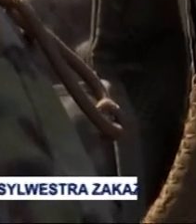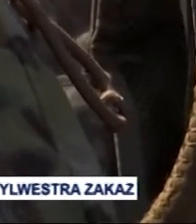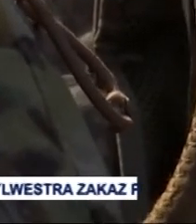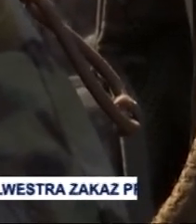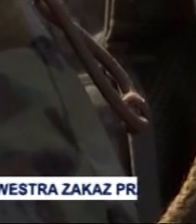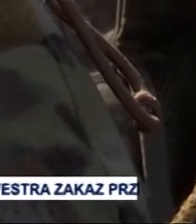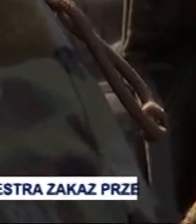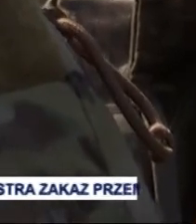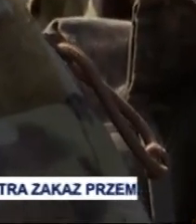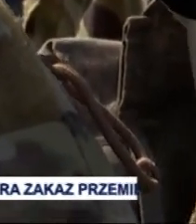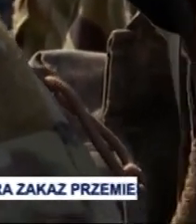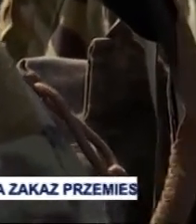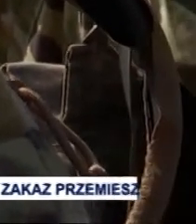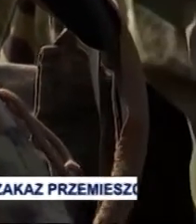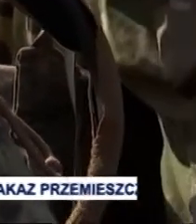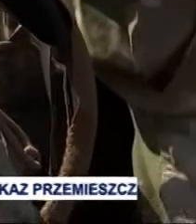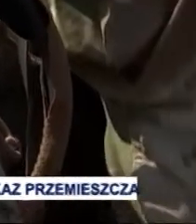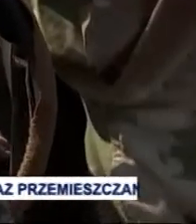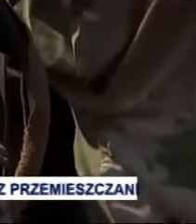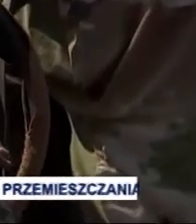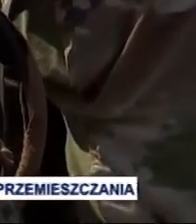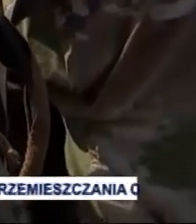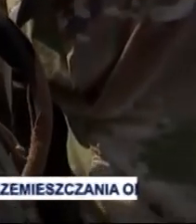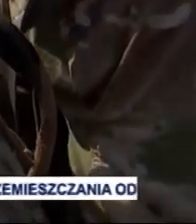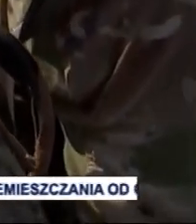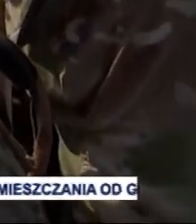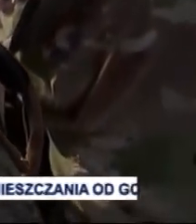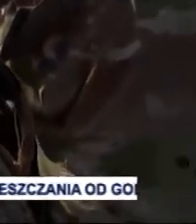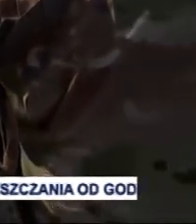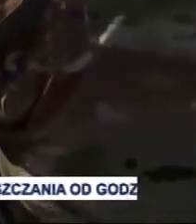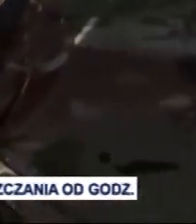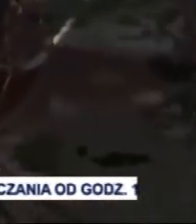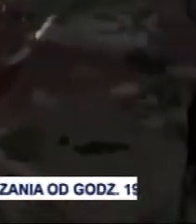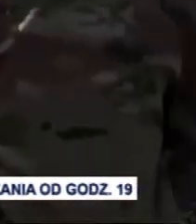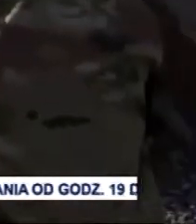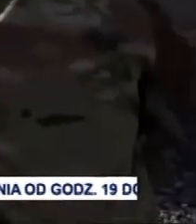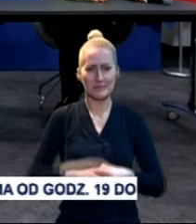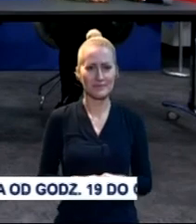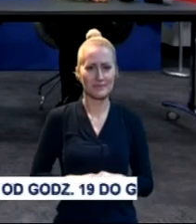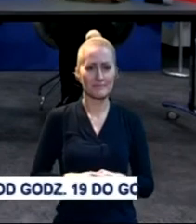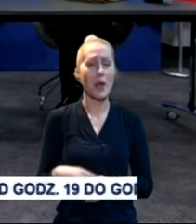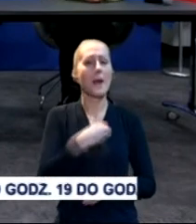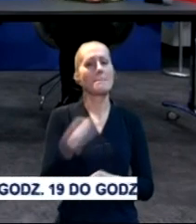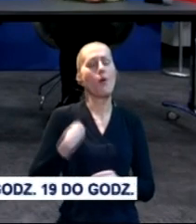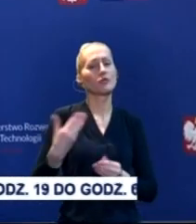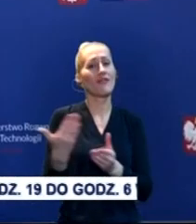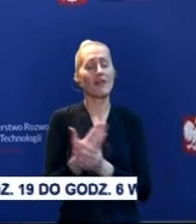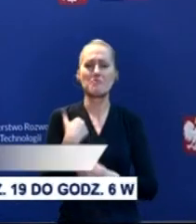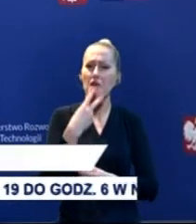amerykańskich w Polsce. Można go znaleźć na stronie internetowej Ministerstwa Rozwoju, Pracy i Technologii. Polskie firmy,